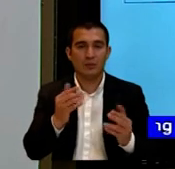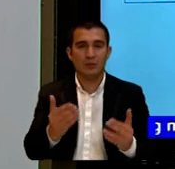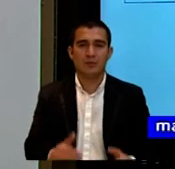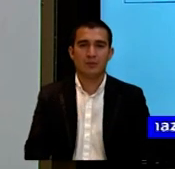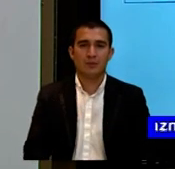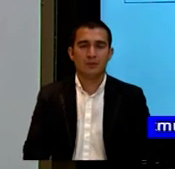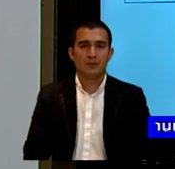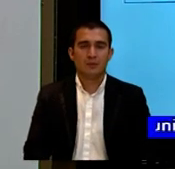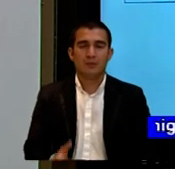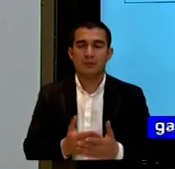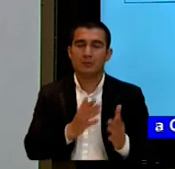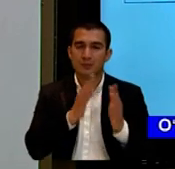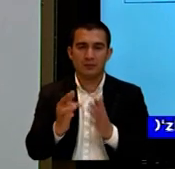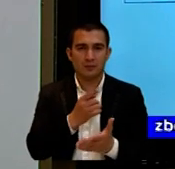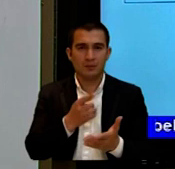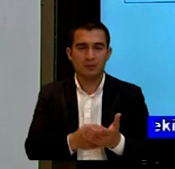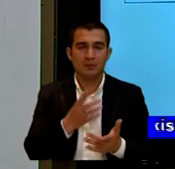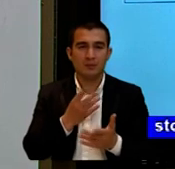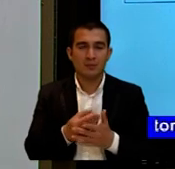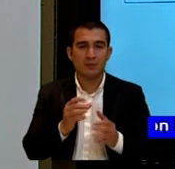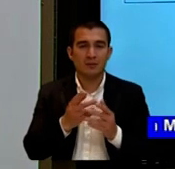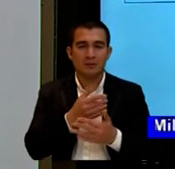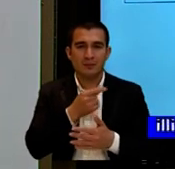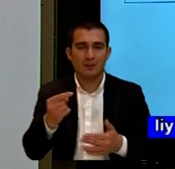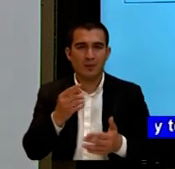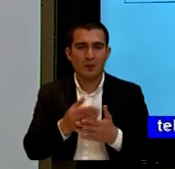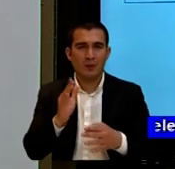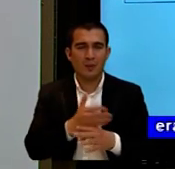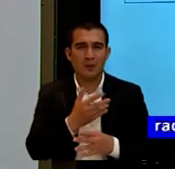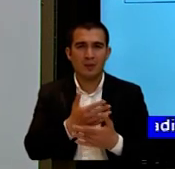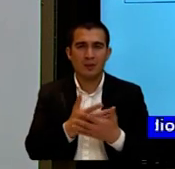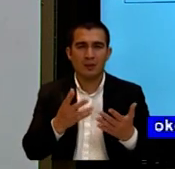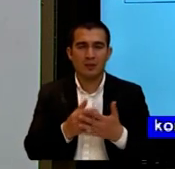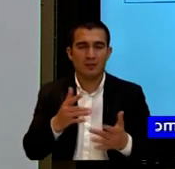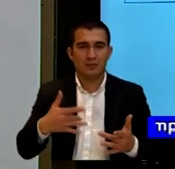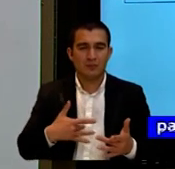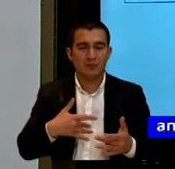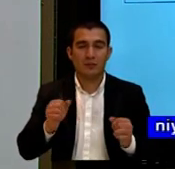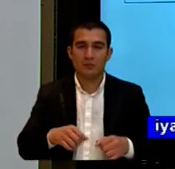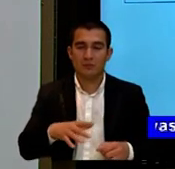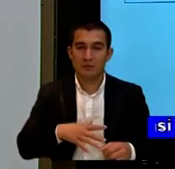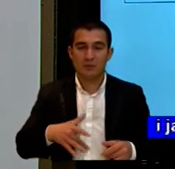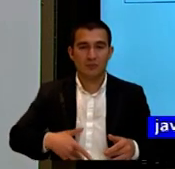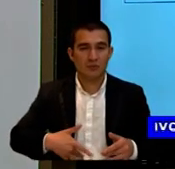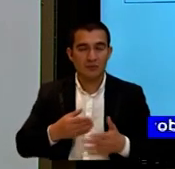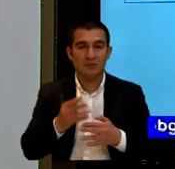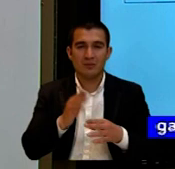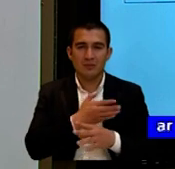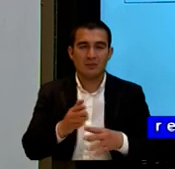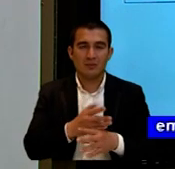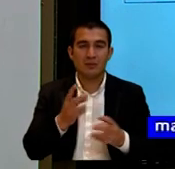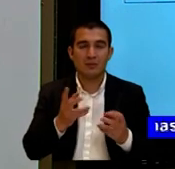Кенгі савалымыз, әйріш сестемасы яғана тасмасман бүйректтən ібарат болган организмні